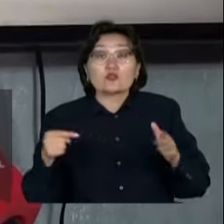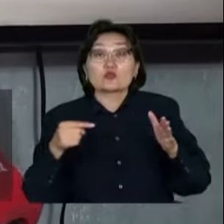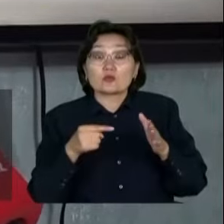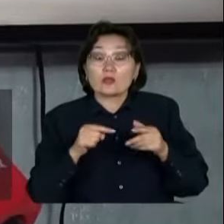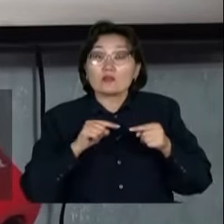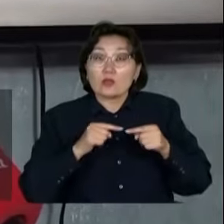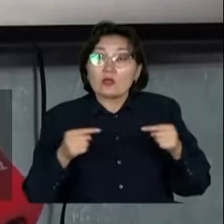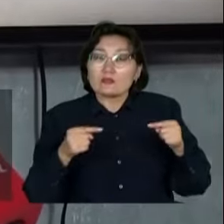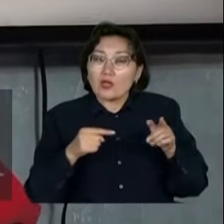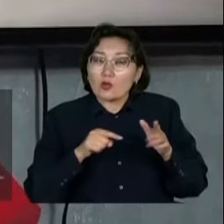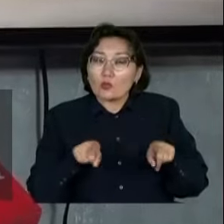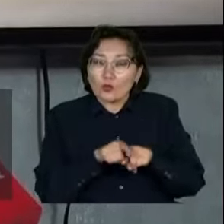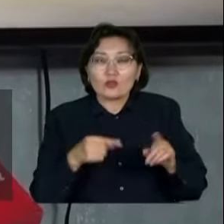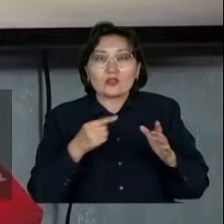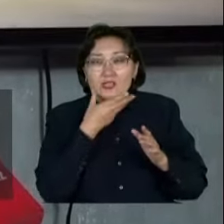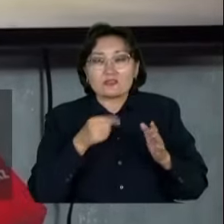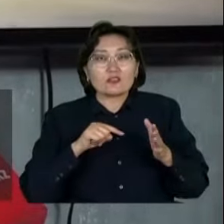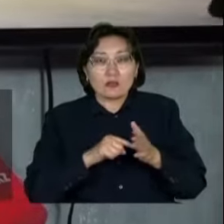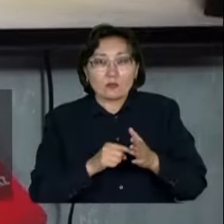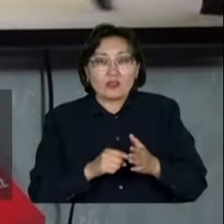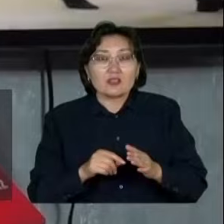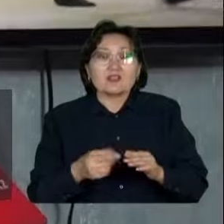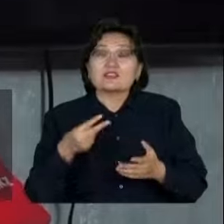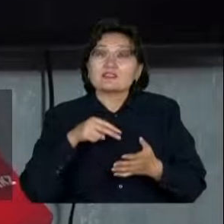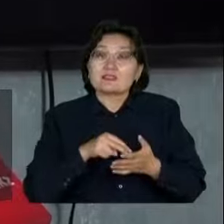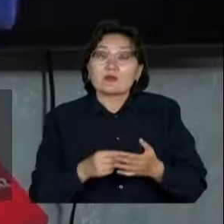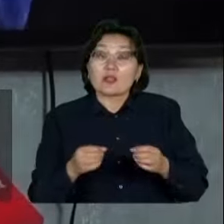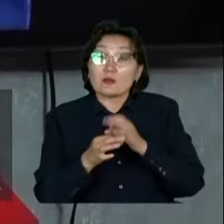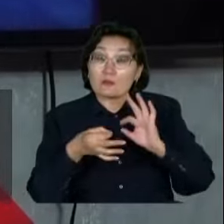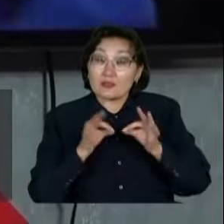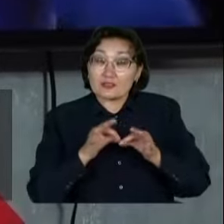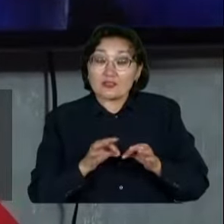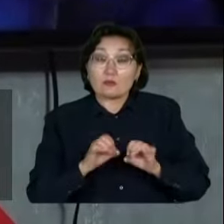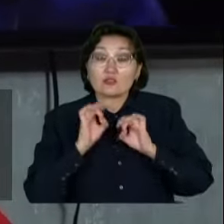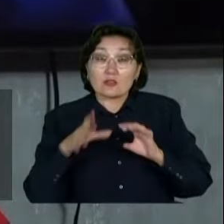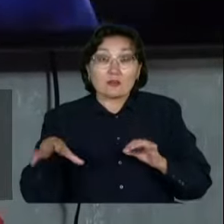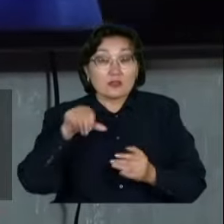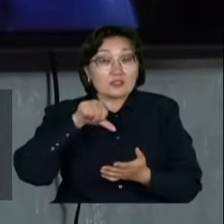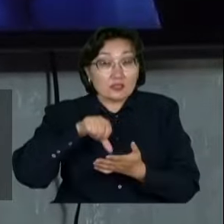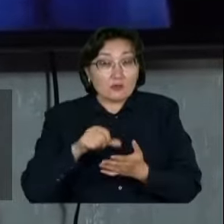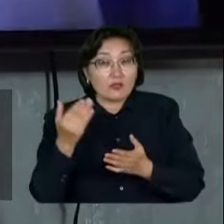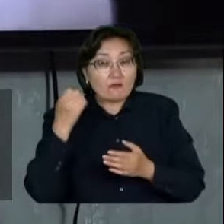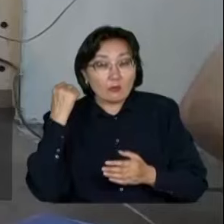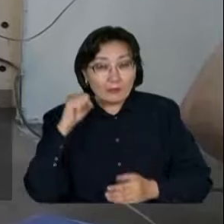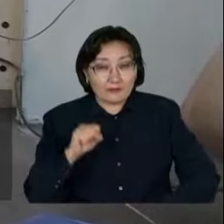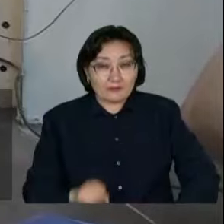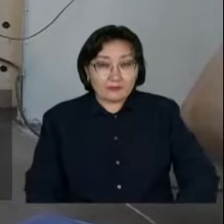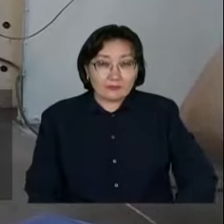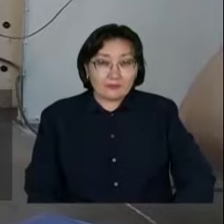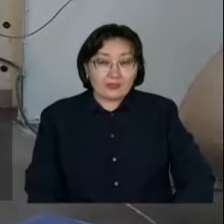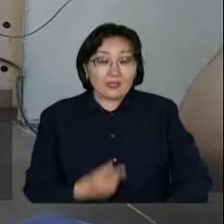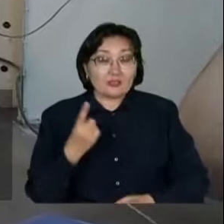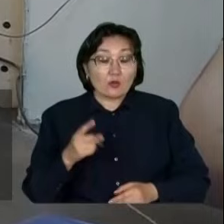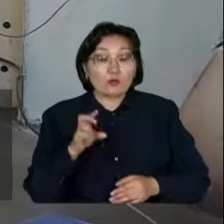такую красивую точку, став олимпийским чемпионом. Я очень горжусь своим братом. Хотел бы поблагодарить всех причастных к его победе. Еще